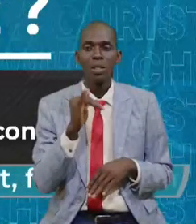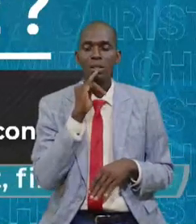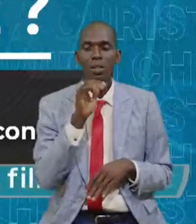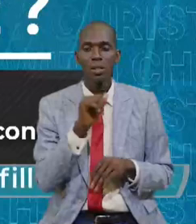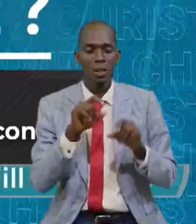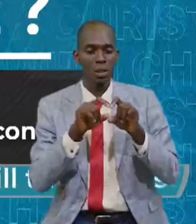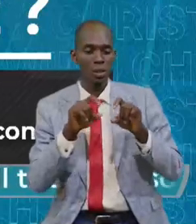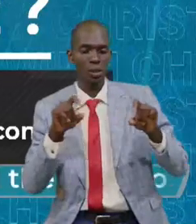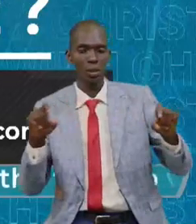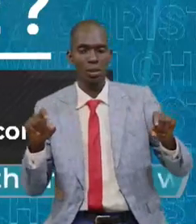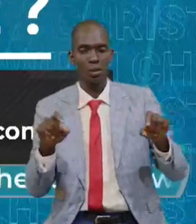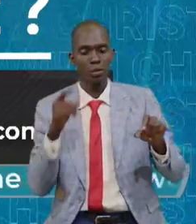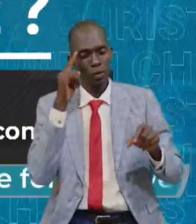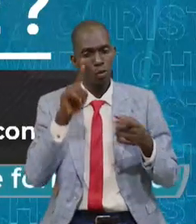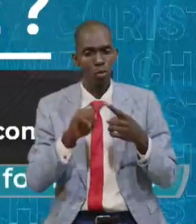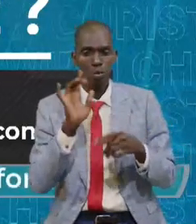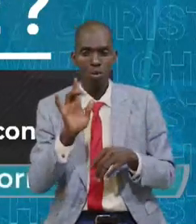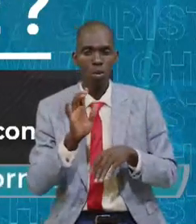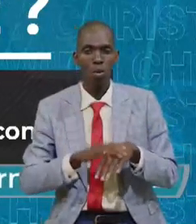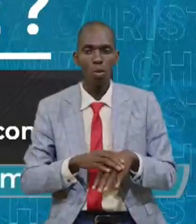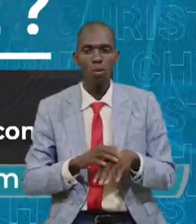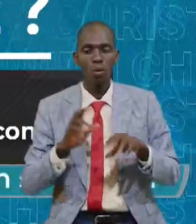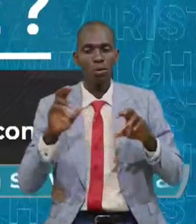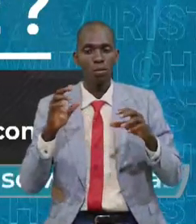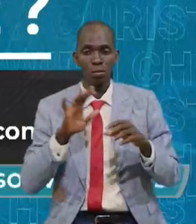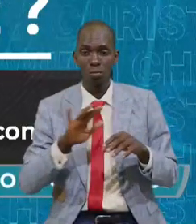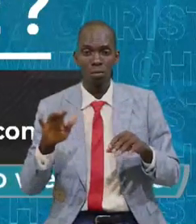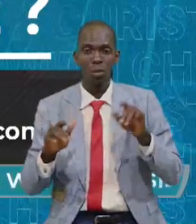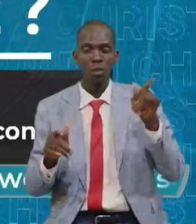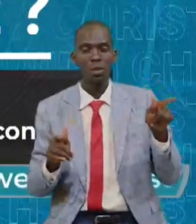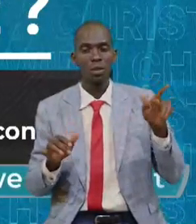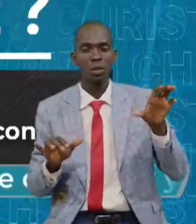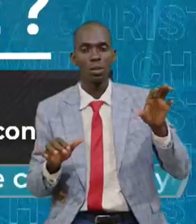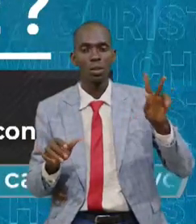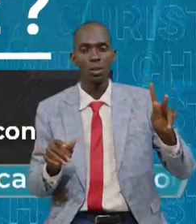y a un lien là-bas.